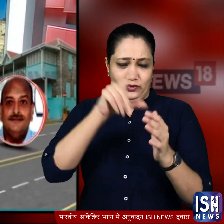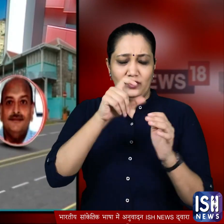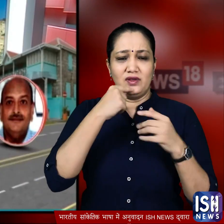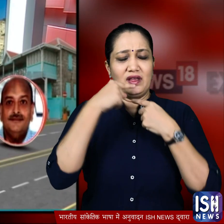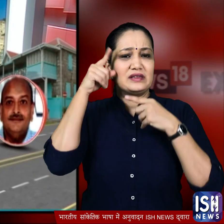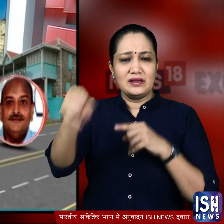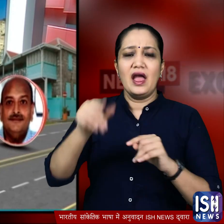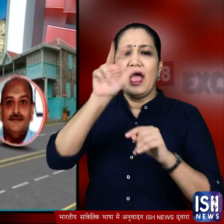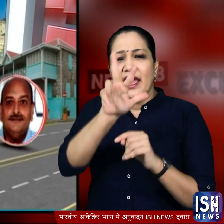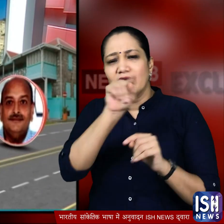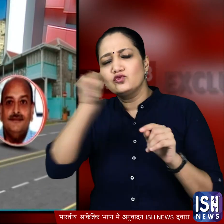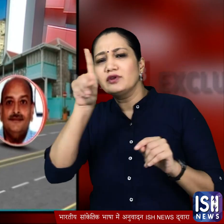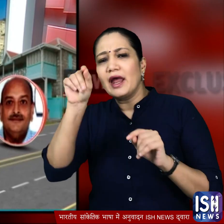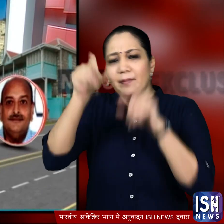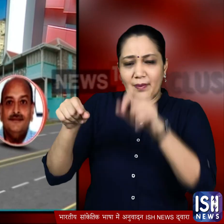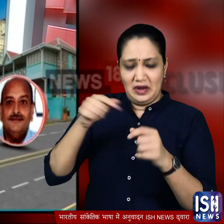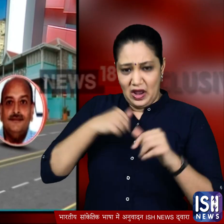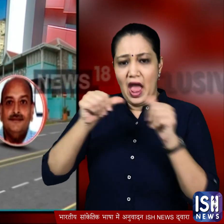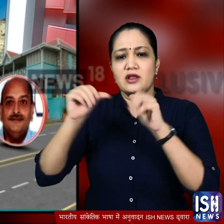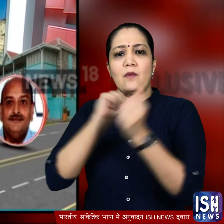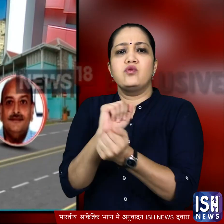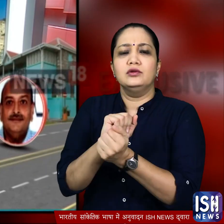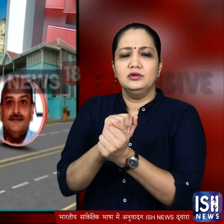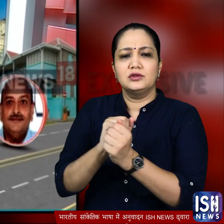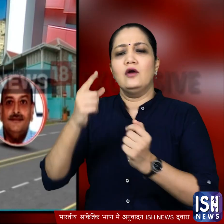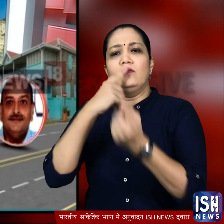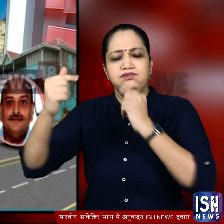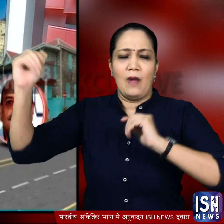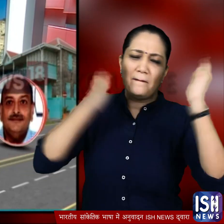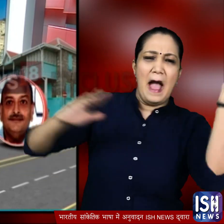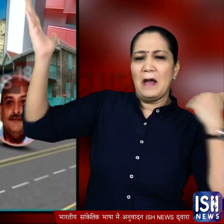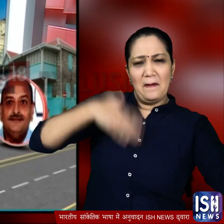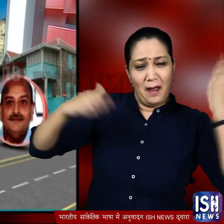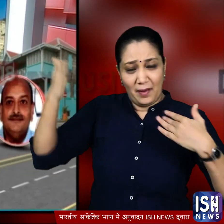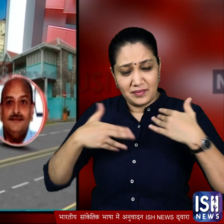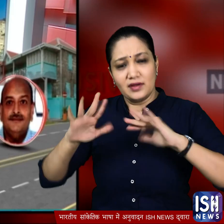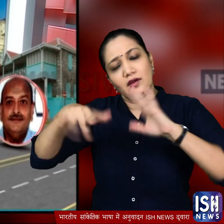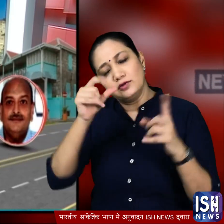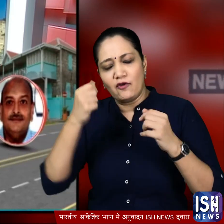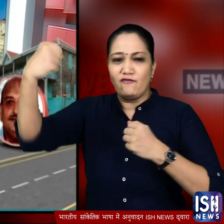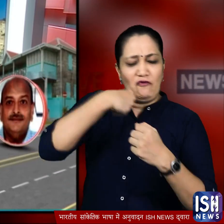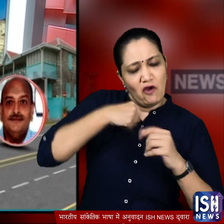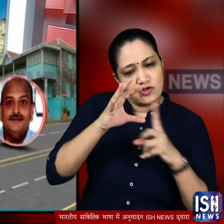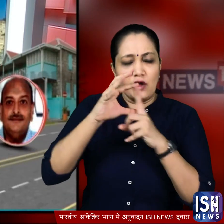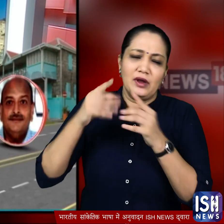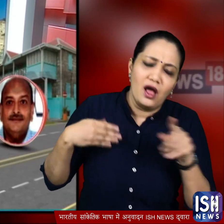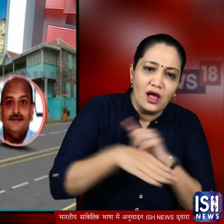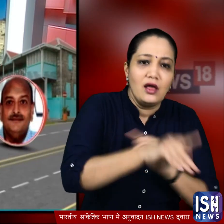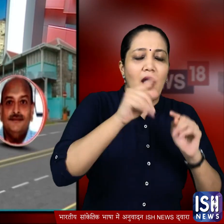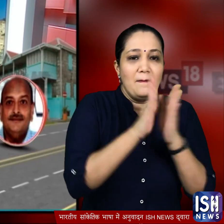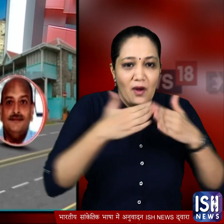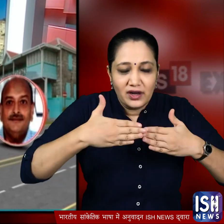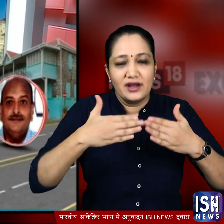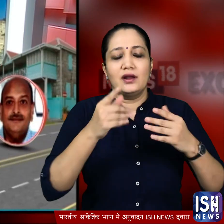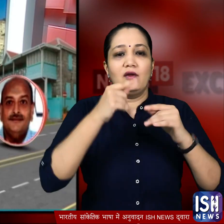कि 8-10 लोगों ने एंटीगा पुलिस से होने का दावा करते हुए उनके साथ मारपीट की थी और डोमिनिका लेकर गए, जहां उनका